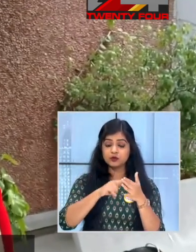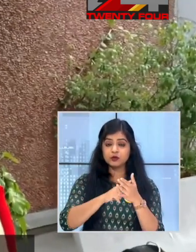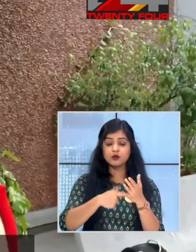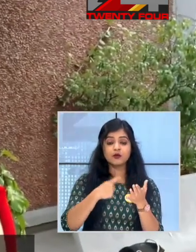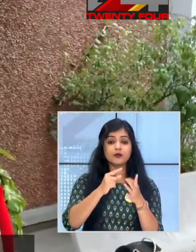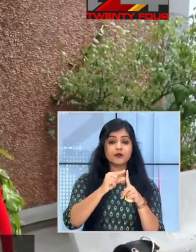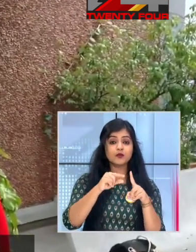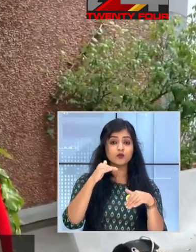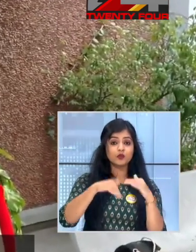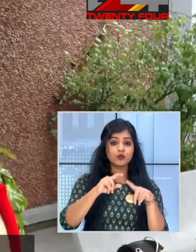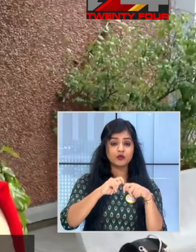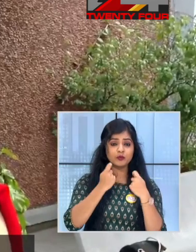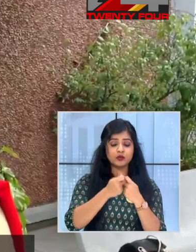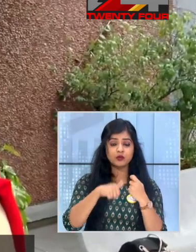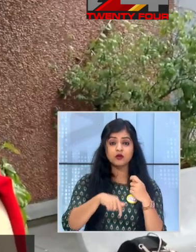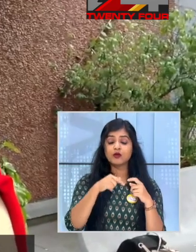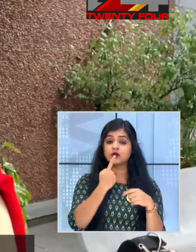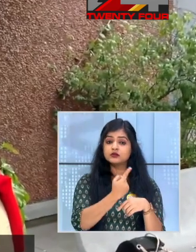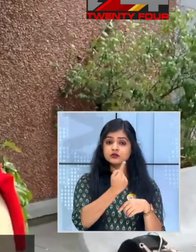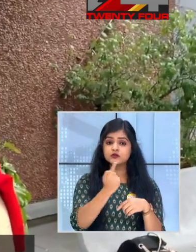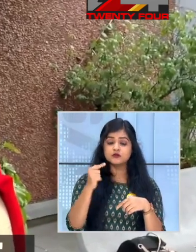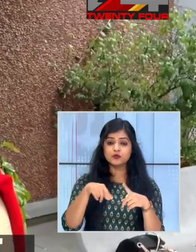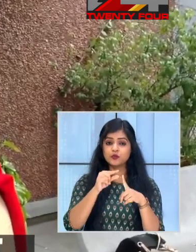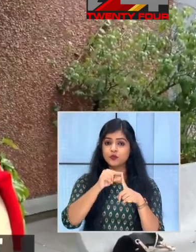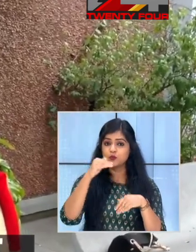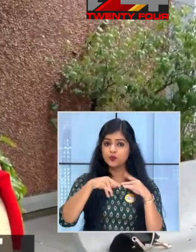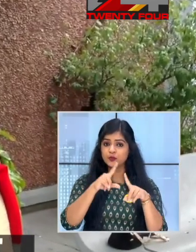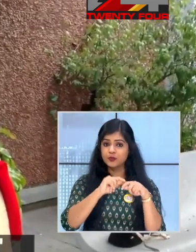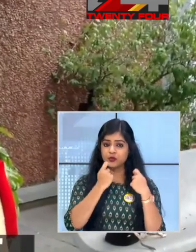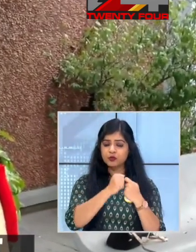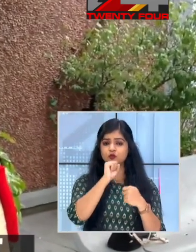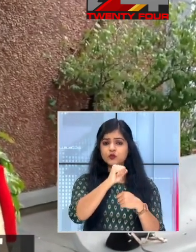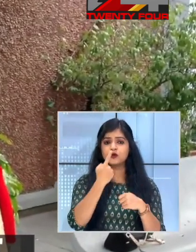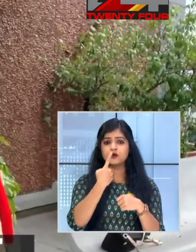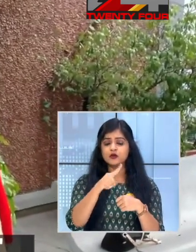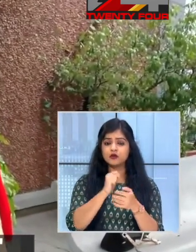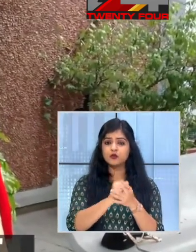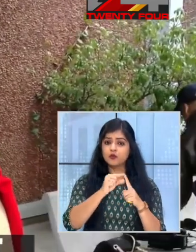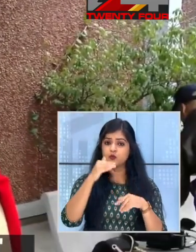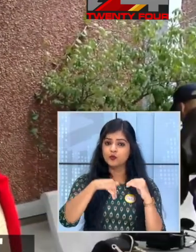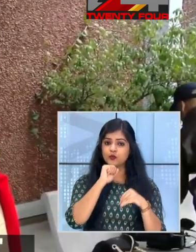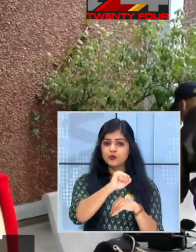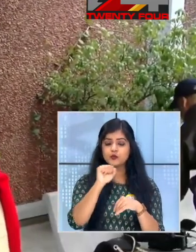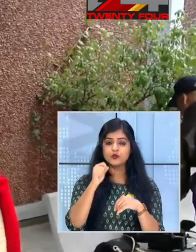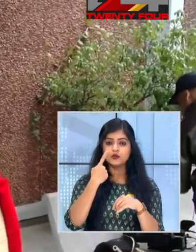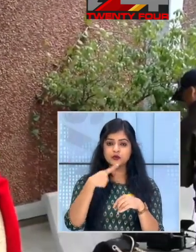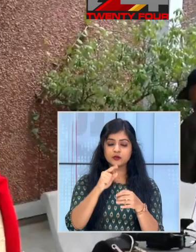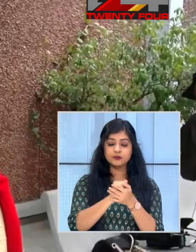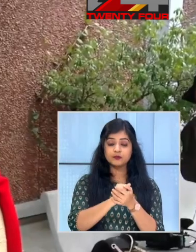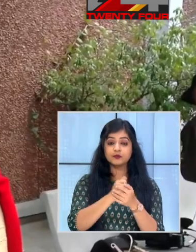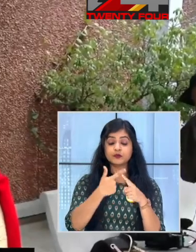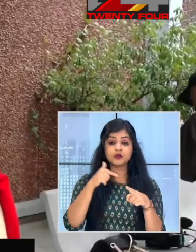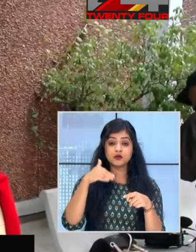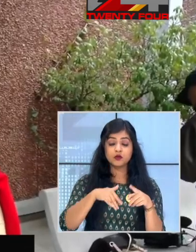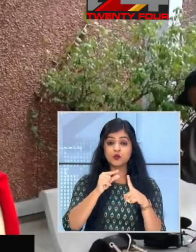രാഷ്ട്രീയ പാർട്ടികൾ മത്സരിക്കുക എന്നുള്ളത് ഓരോ രാഷ്ട്രീയ പാർട്ടികളുടെയും അത് അവരുടെ അവകാശമാണ്, രാഷ്ട്രീയമായിട്ടുള്ള അവകാശമാണ്. ഇന്ന്